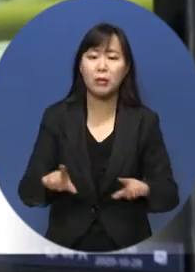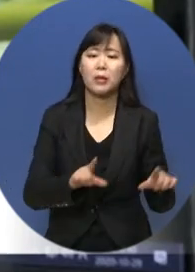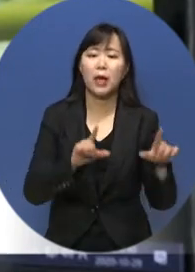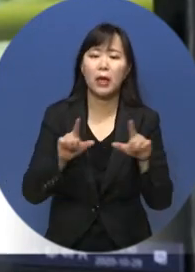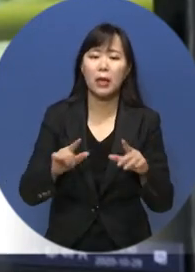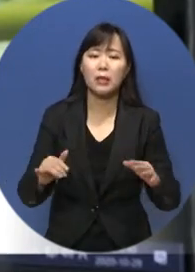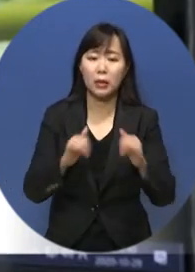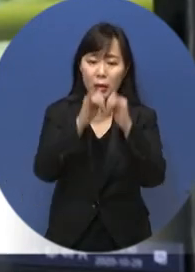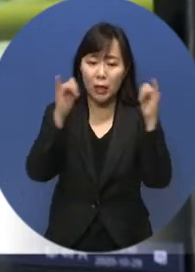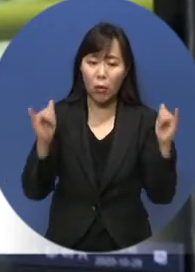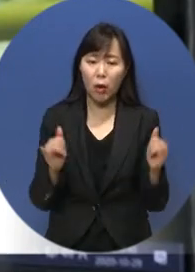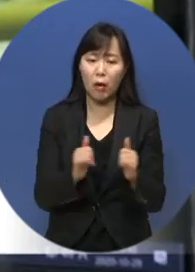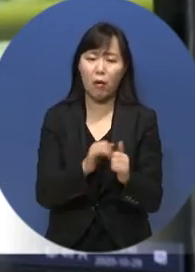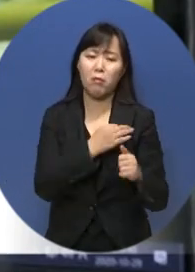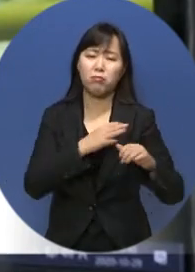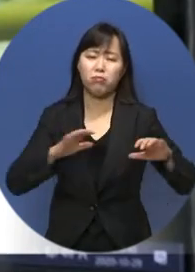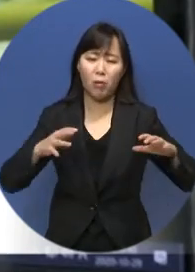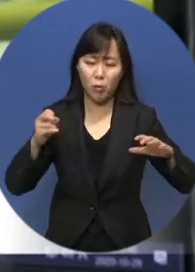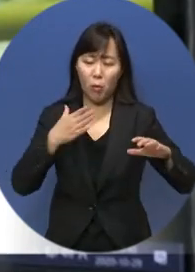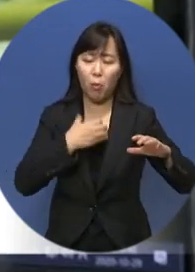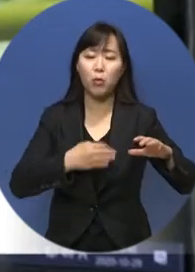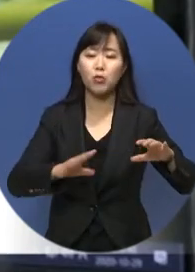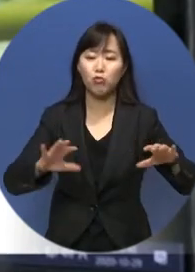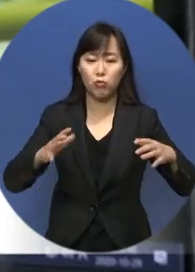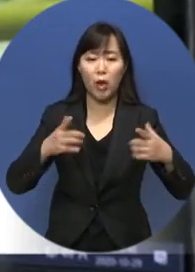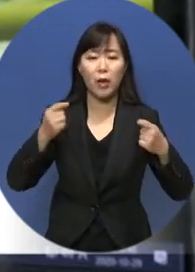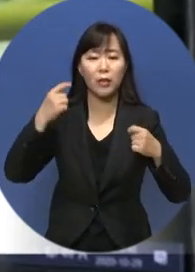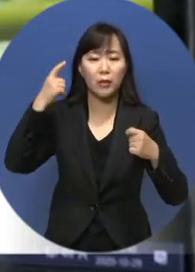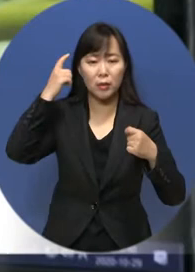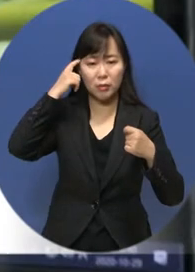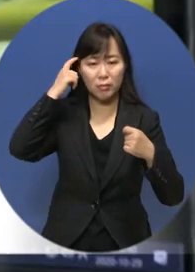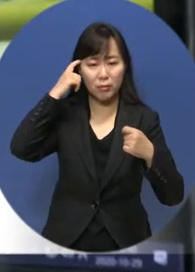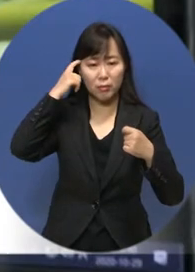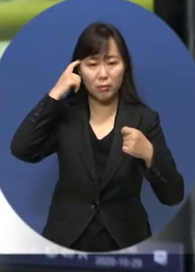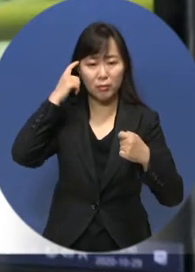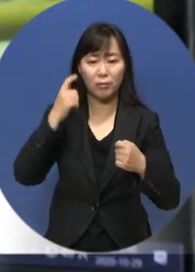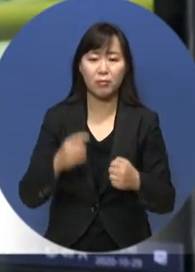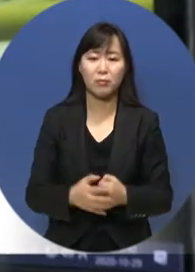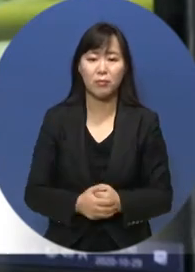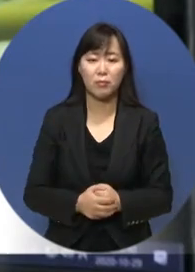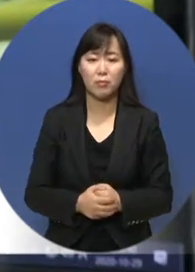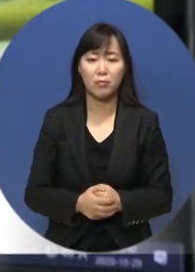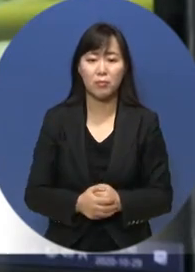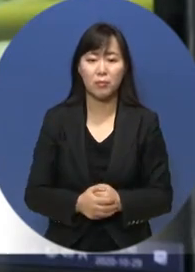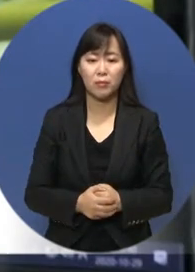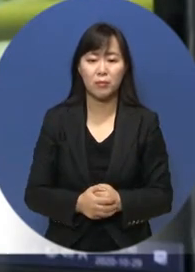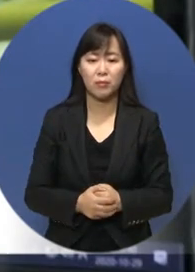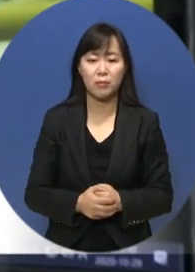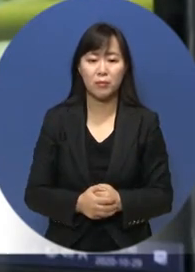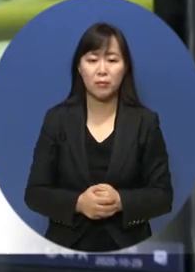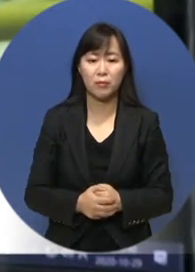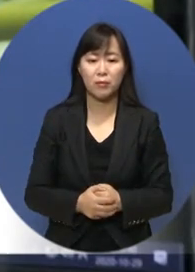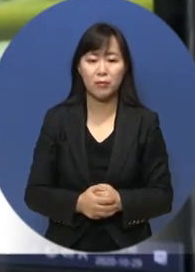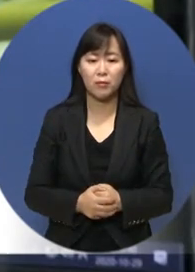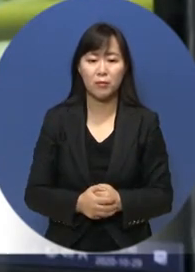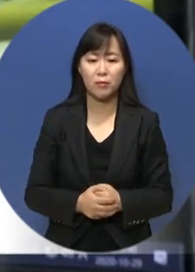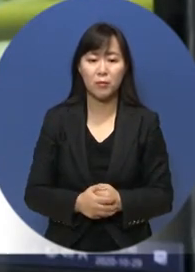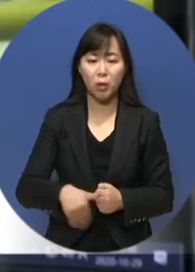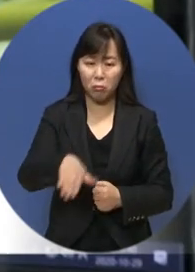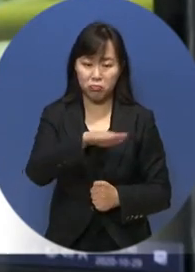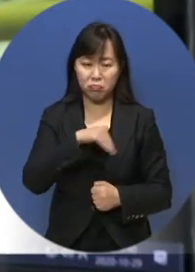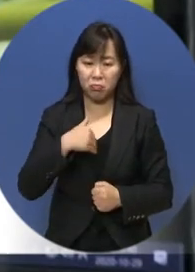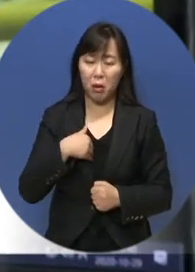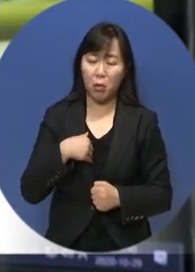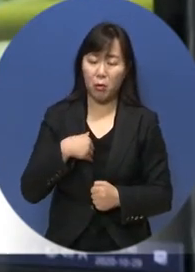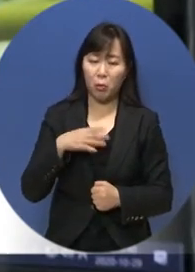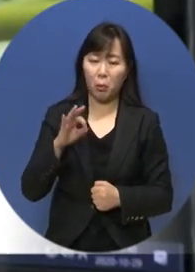이 사회가 선진국이고 복지국가라고 생각이 듭니다. 우리에게 뭐